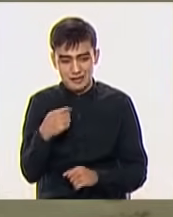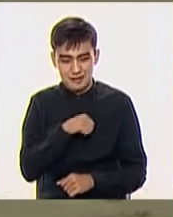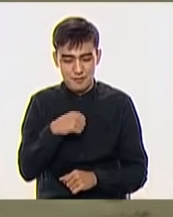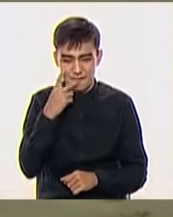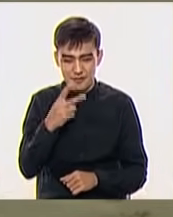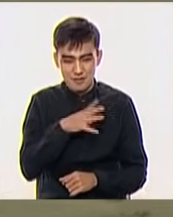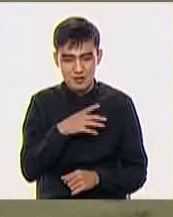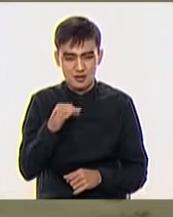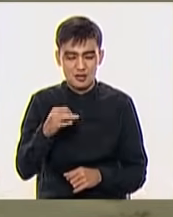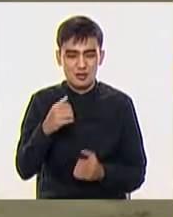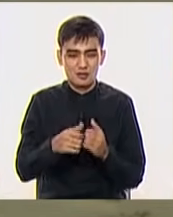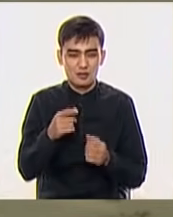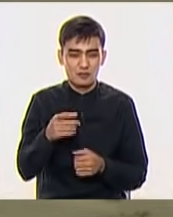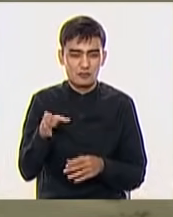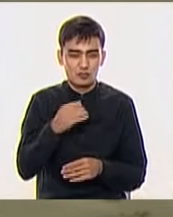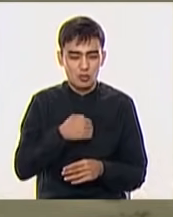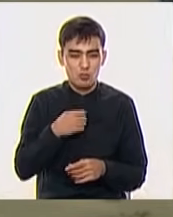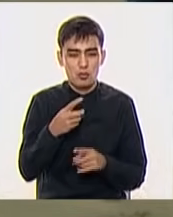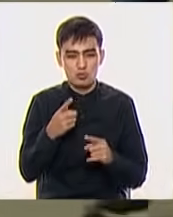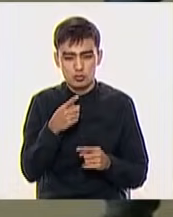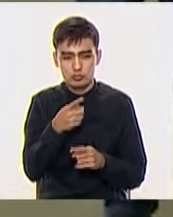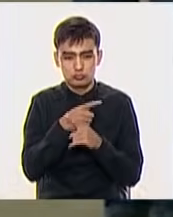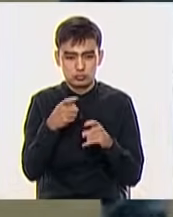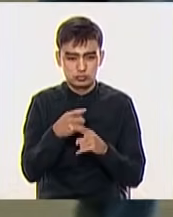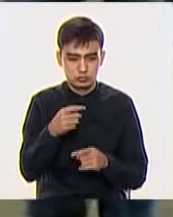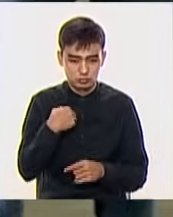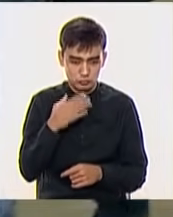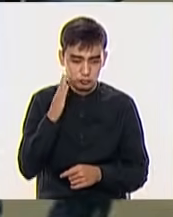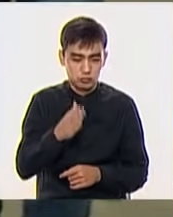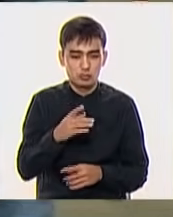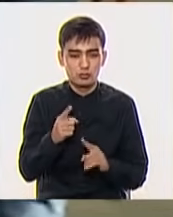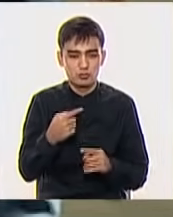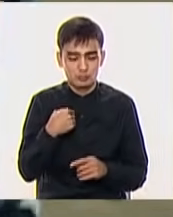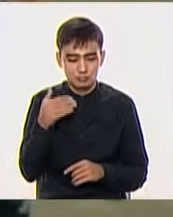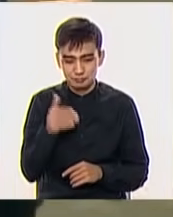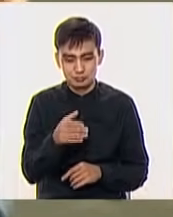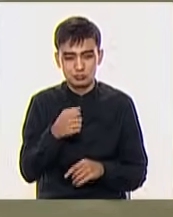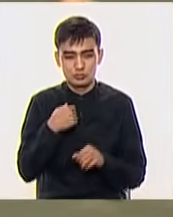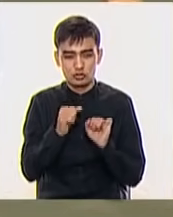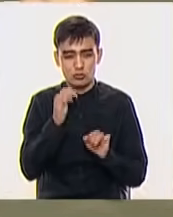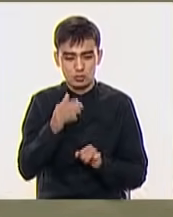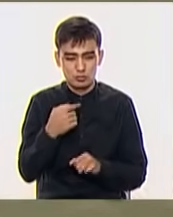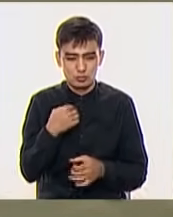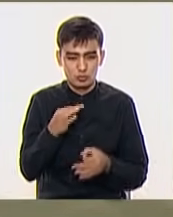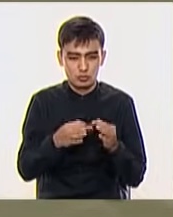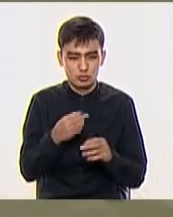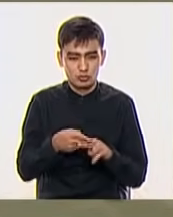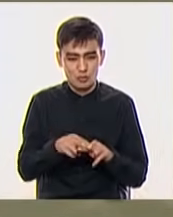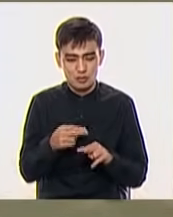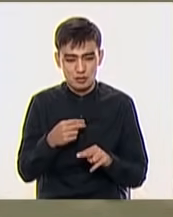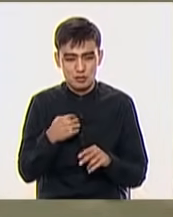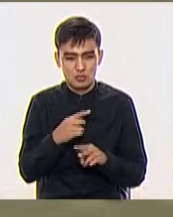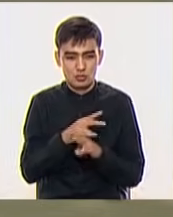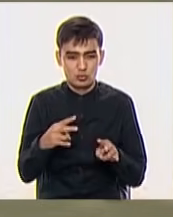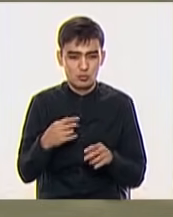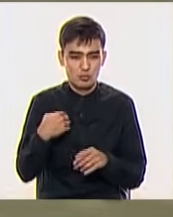они все время говорят: ты почему все время возмущаешься открыто? Я говорю: я буду возмущаться, почему это судьи? Мы судьи независимы, мы неприкосновенные, нам никто